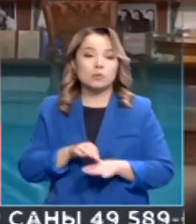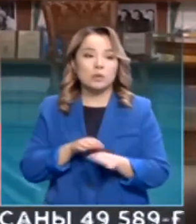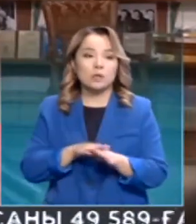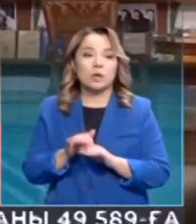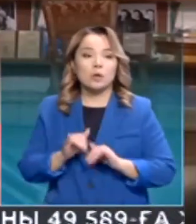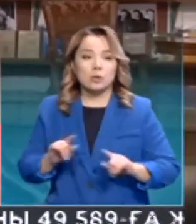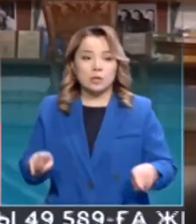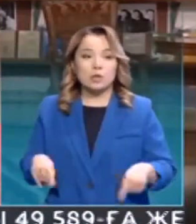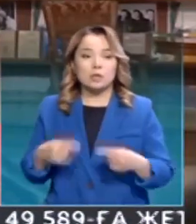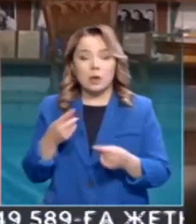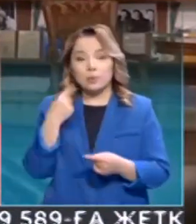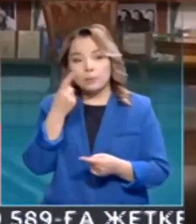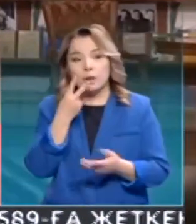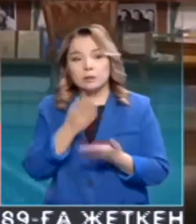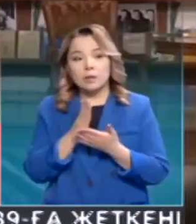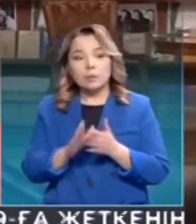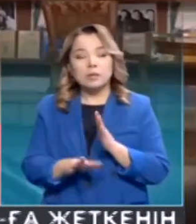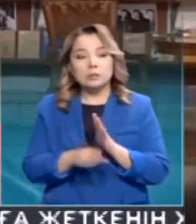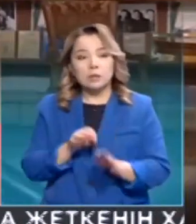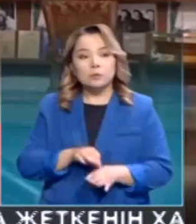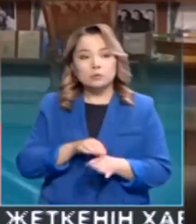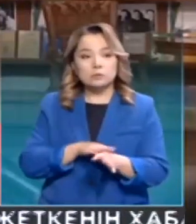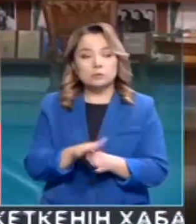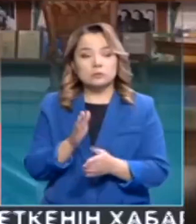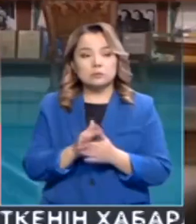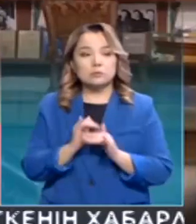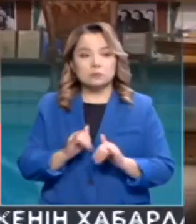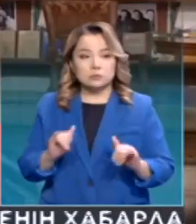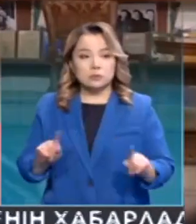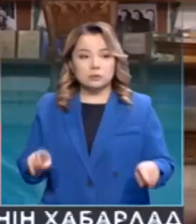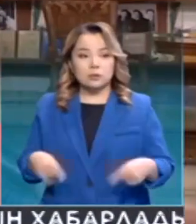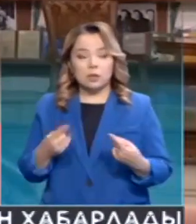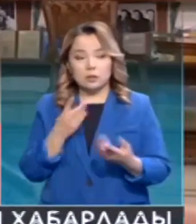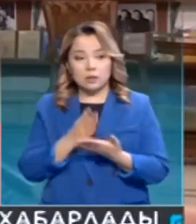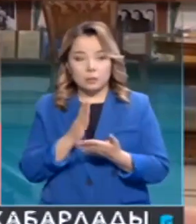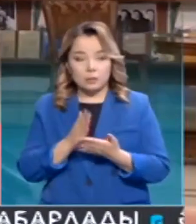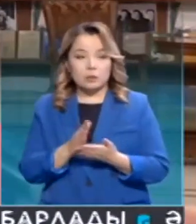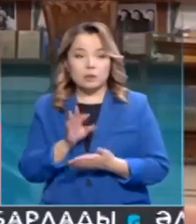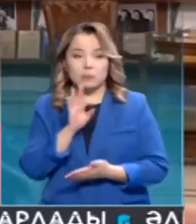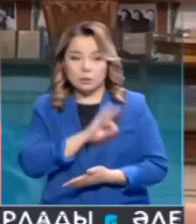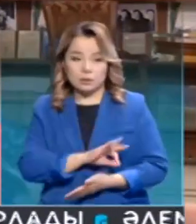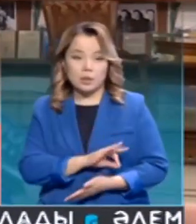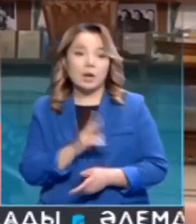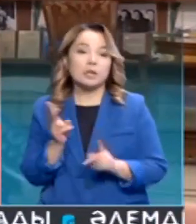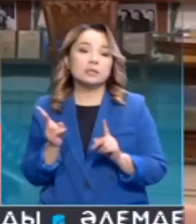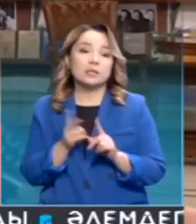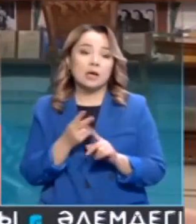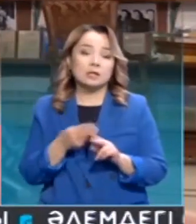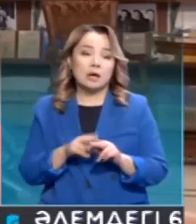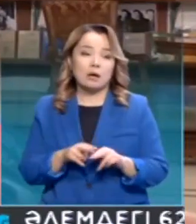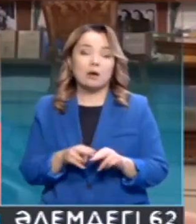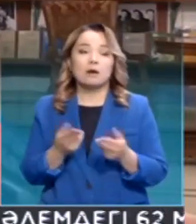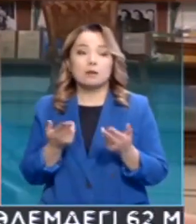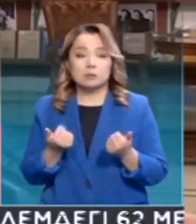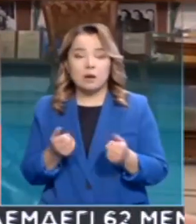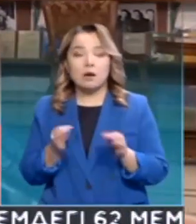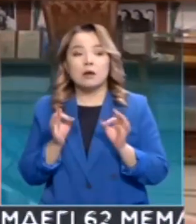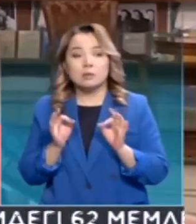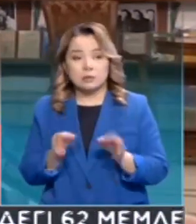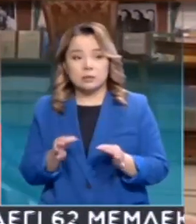кеңеюінің белгісі, сайлау таңдауы кеңеюінің белгісі. Екіншіден әрине бұл